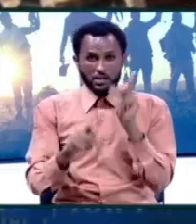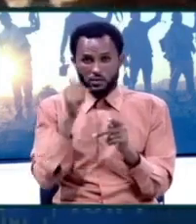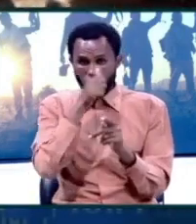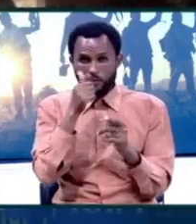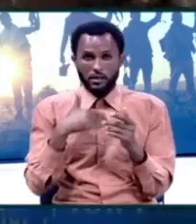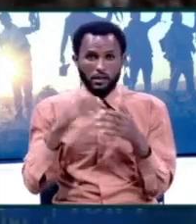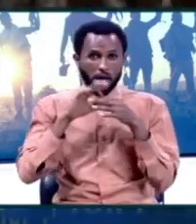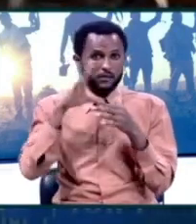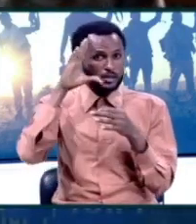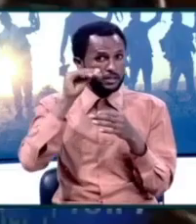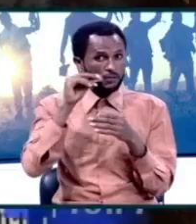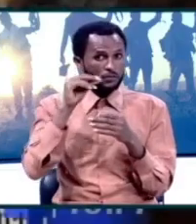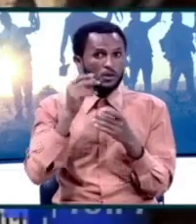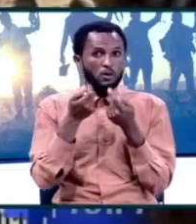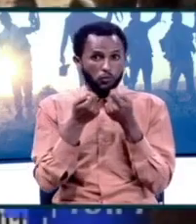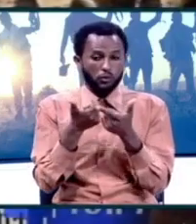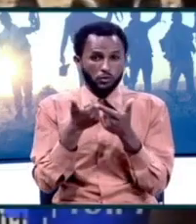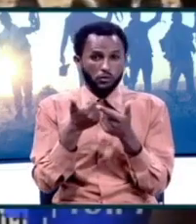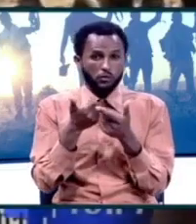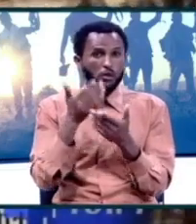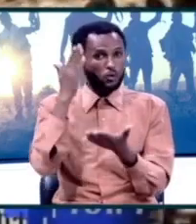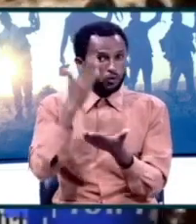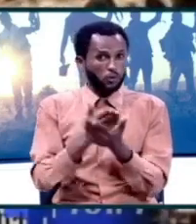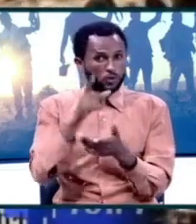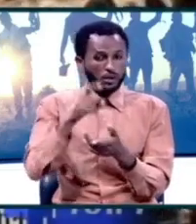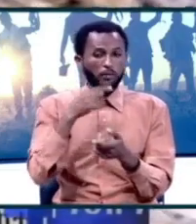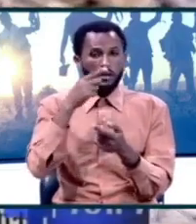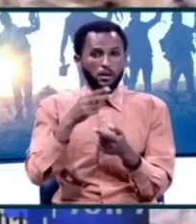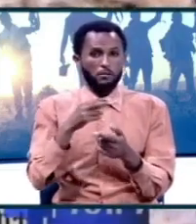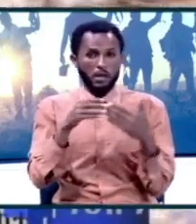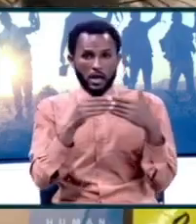محبرسه عالمن بقول طف عاقل كل ويقب باخلو اتم رحت هاي مانوت تسوي عم